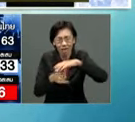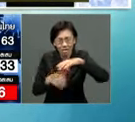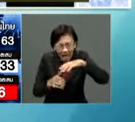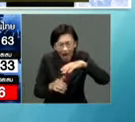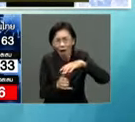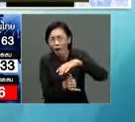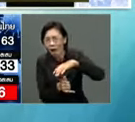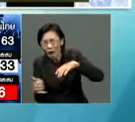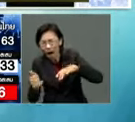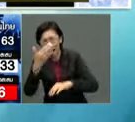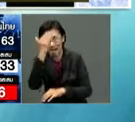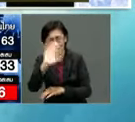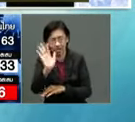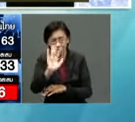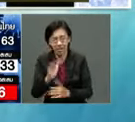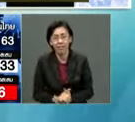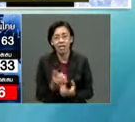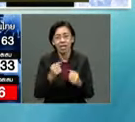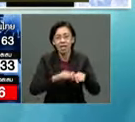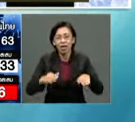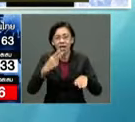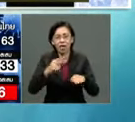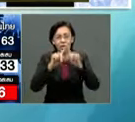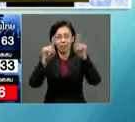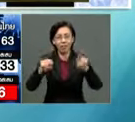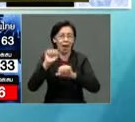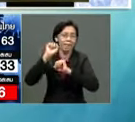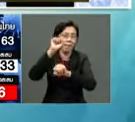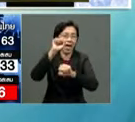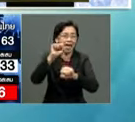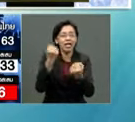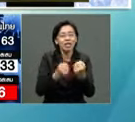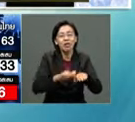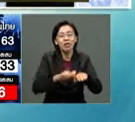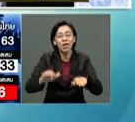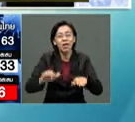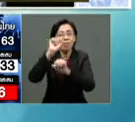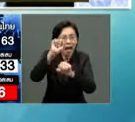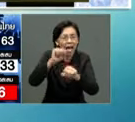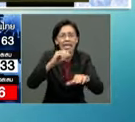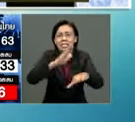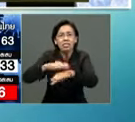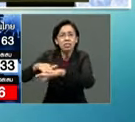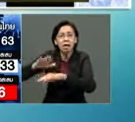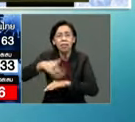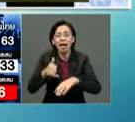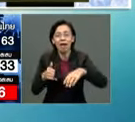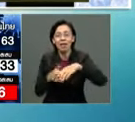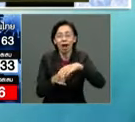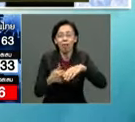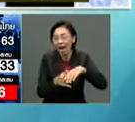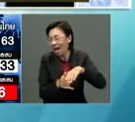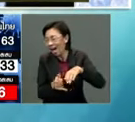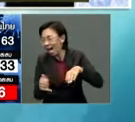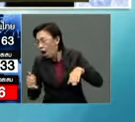านที่มีที่จอดรถก็ไปแปะที่จอดรถบอกว่าให้เช็คเอาท์ด้วยอะไรต่างๆเตือนคนที่เข้าร้านเราจะ